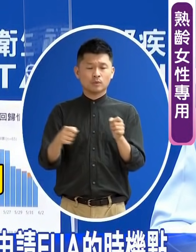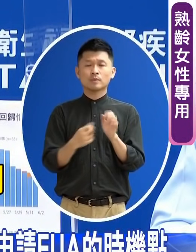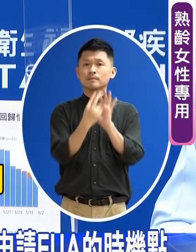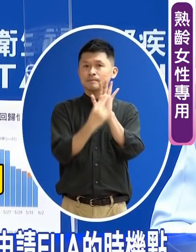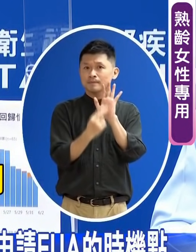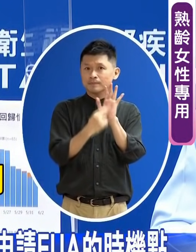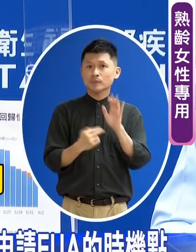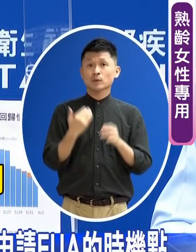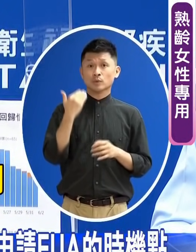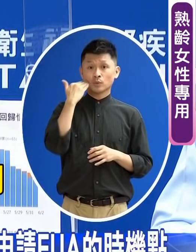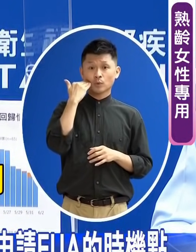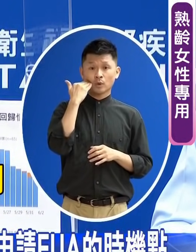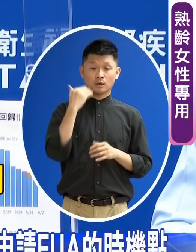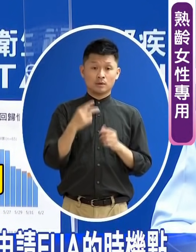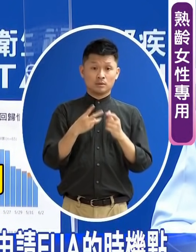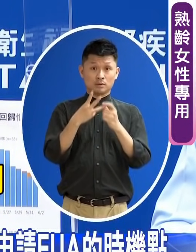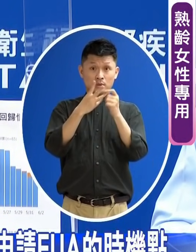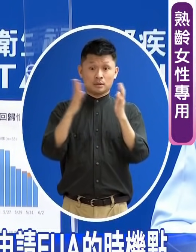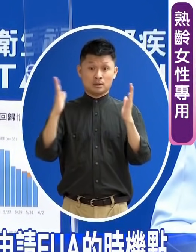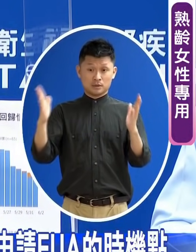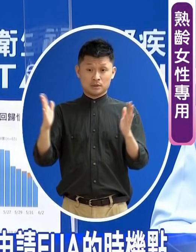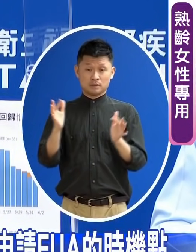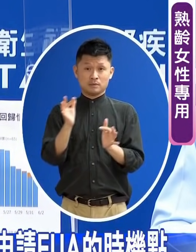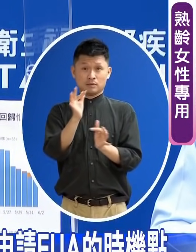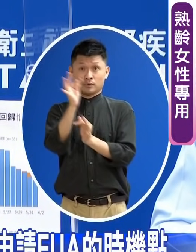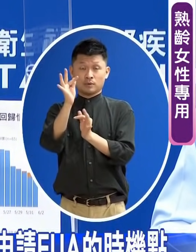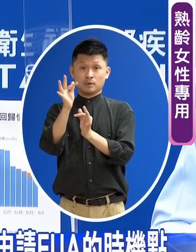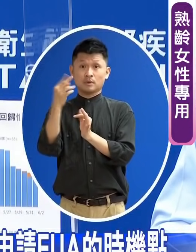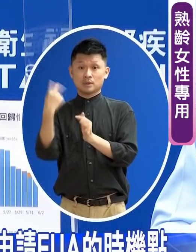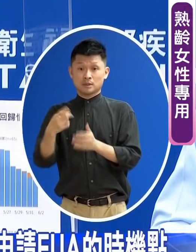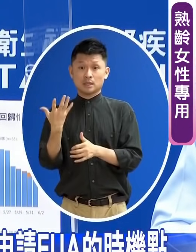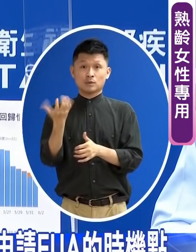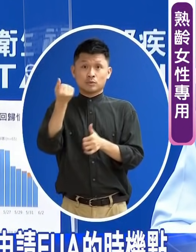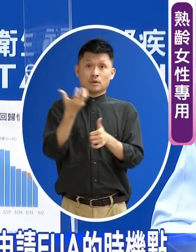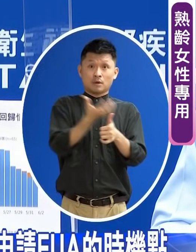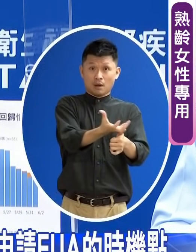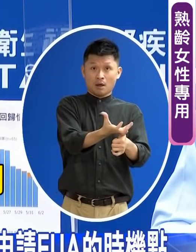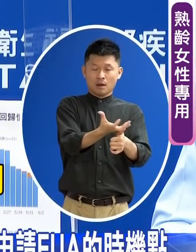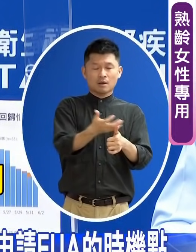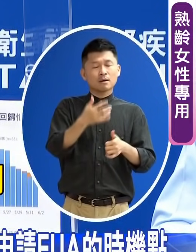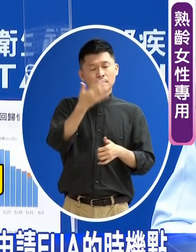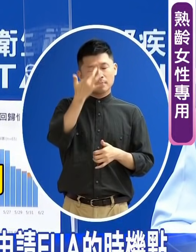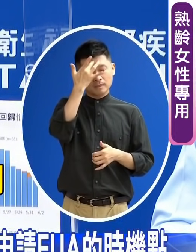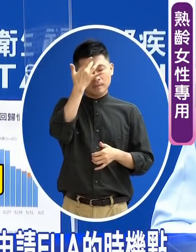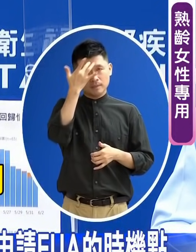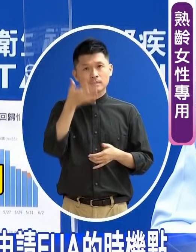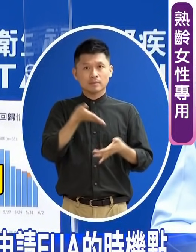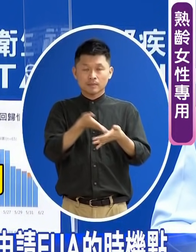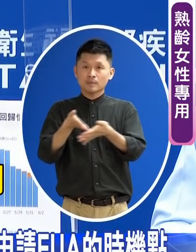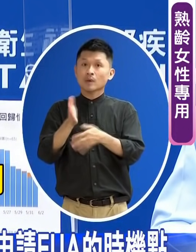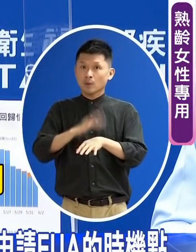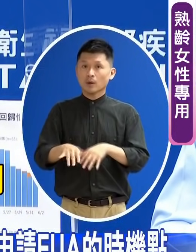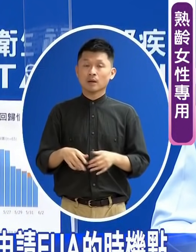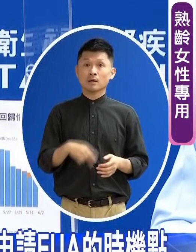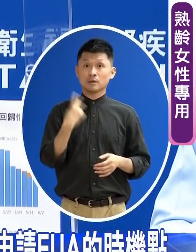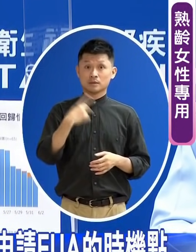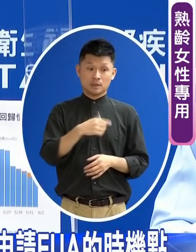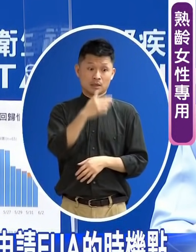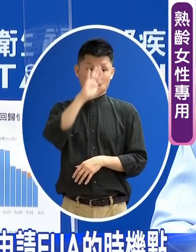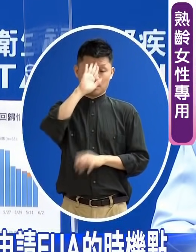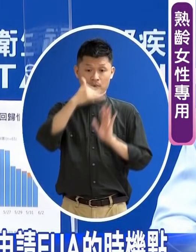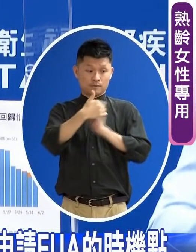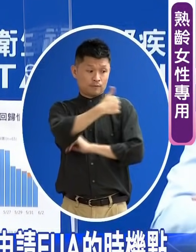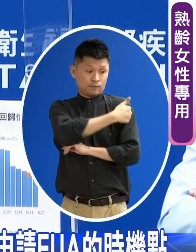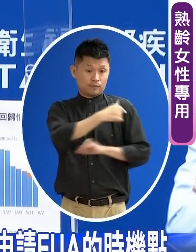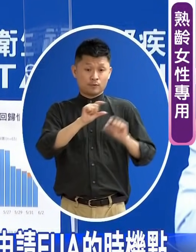如果都要把做完第三期再来准的时候，就会有很多的困难了哈，那整个疫苗上市的时间就会延